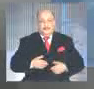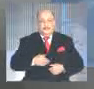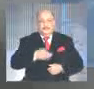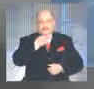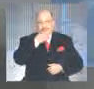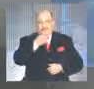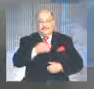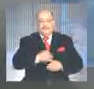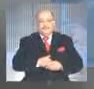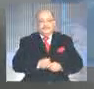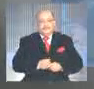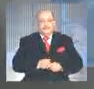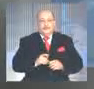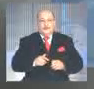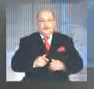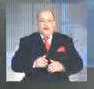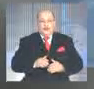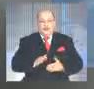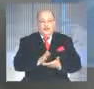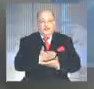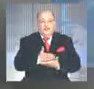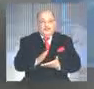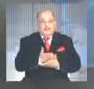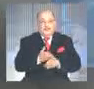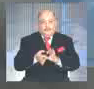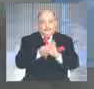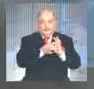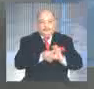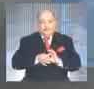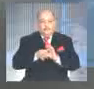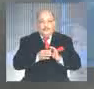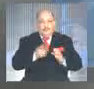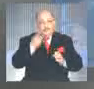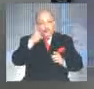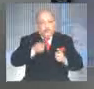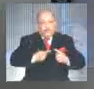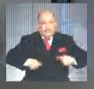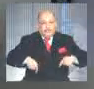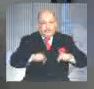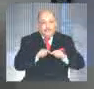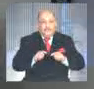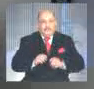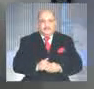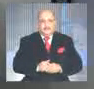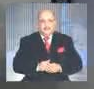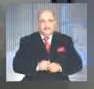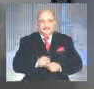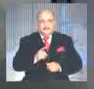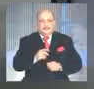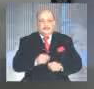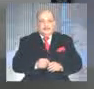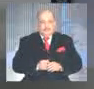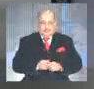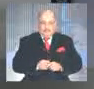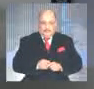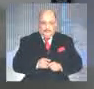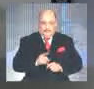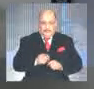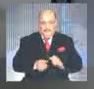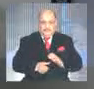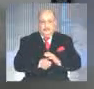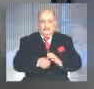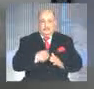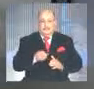خلال إشرافه على ندوة الوطنية حول التعداد العام للسكان والسكنة 14,000 وقد تطرق العريض كذلك إلى